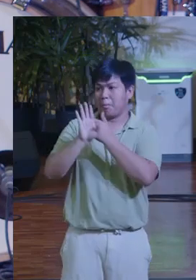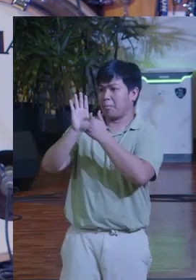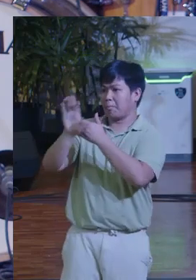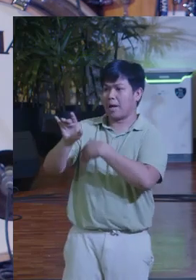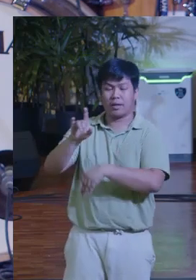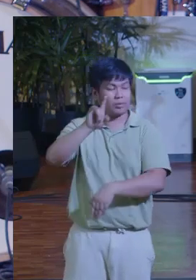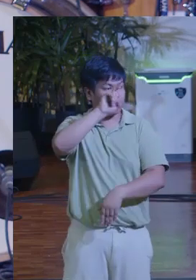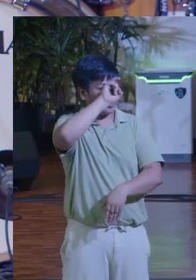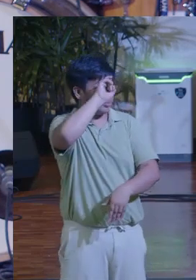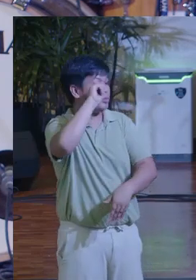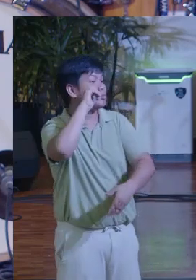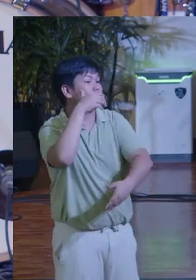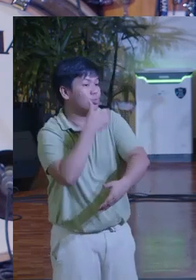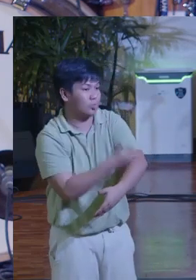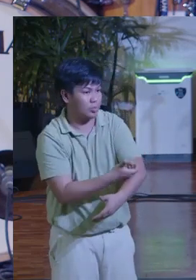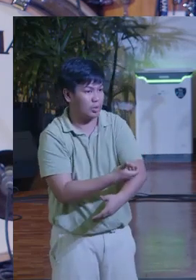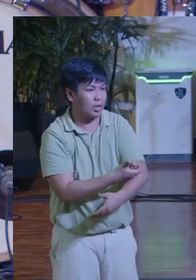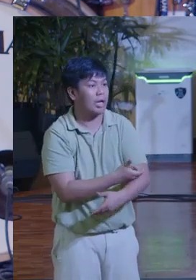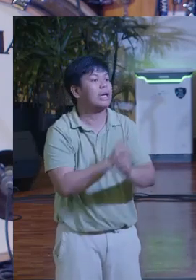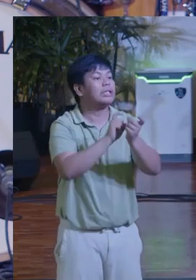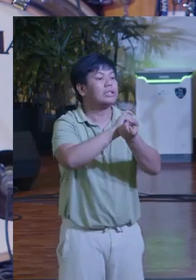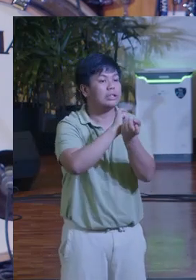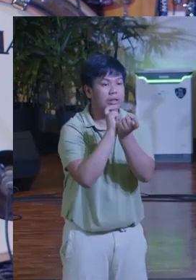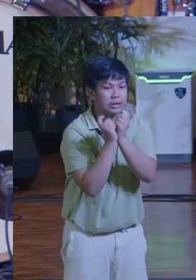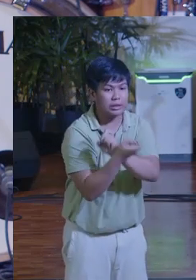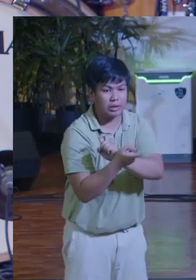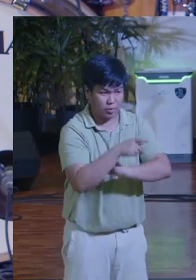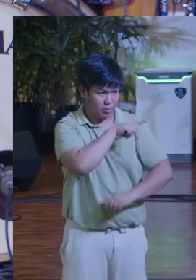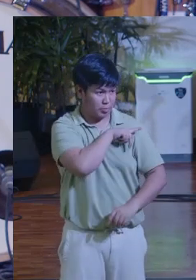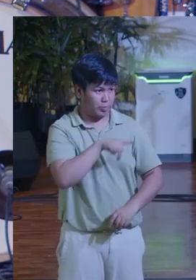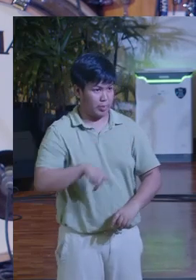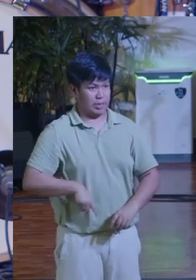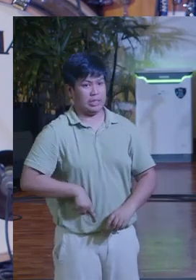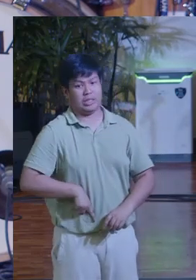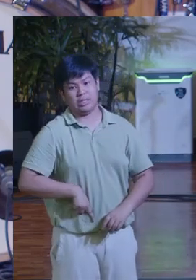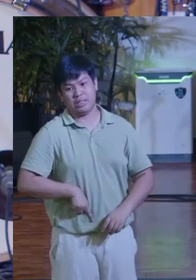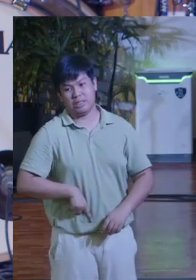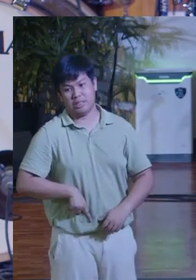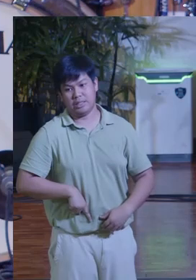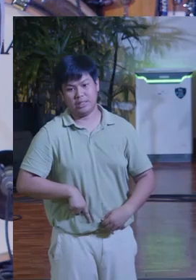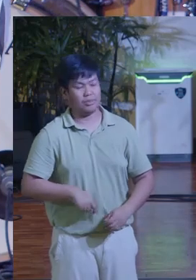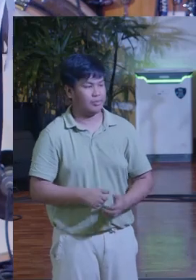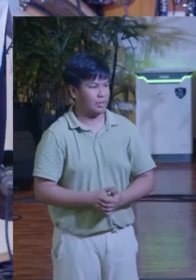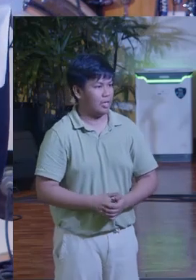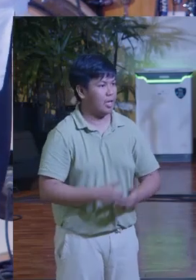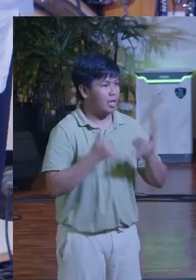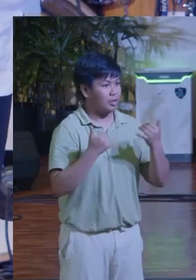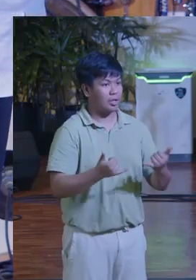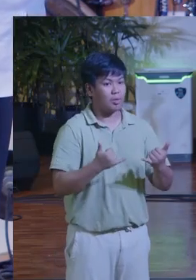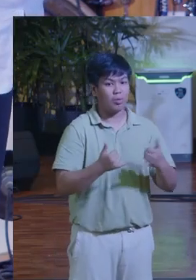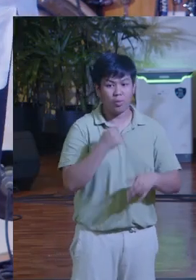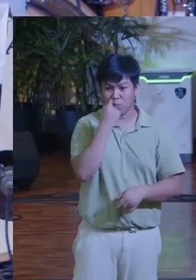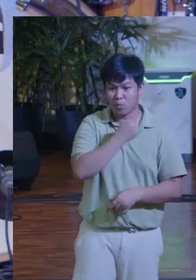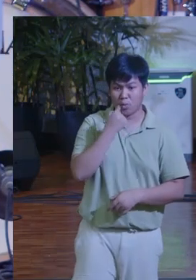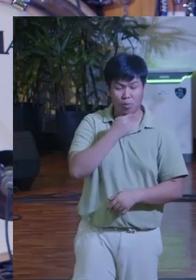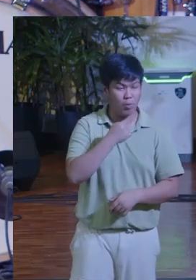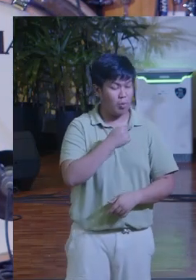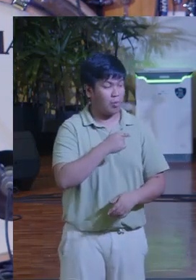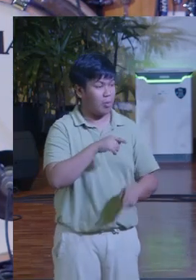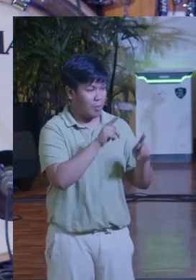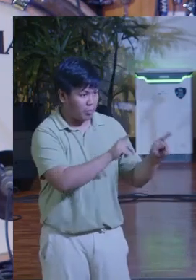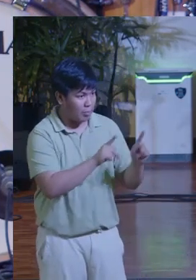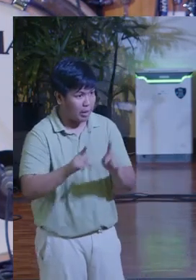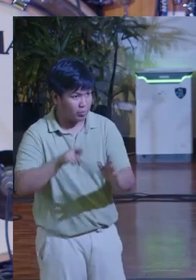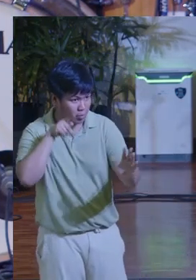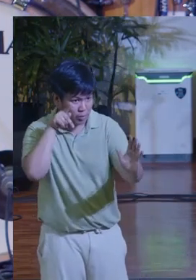siyang nagnais na siya'y patayin. So kung sino yung nagplano na siya ay